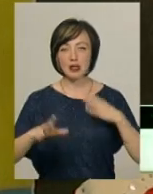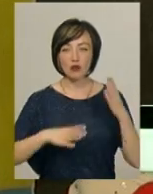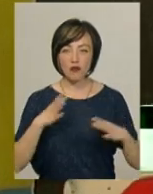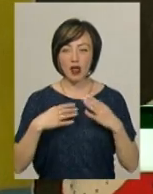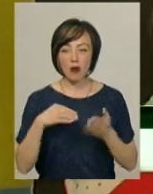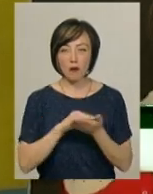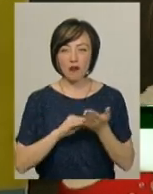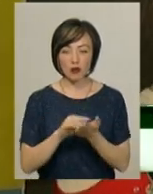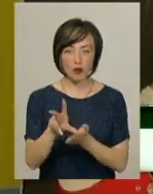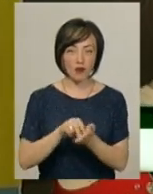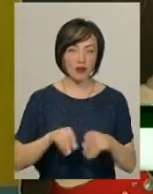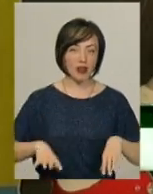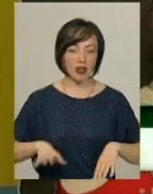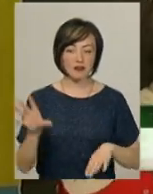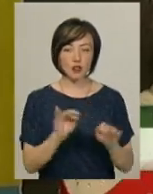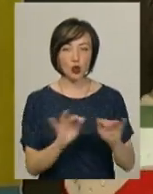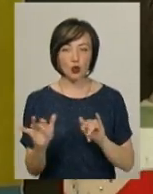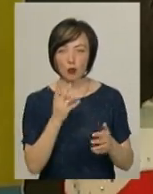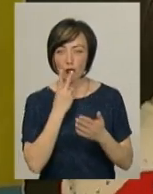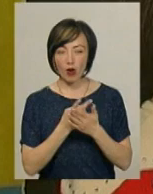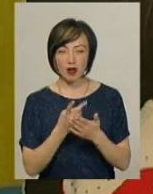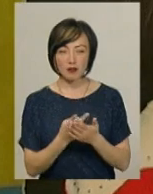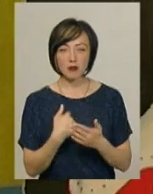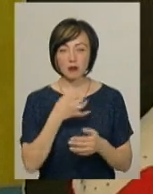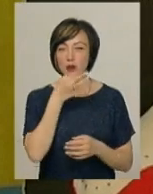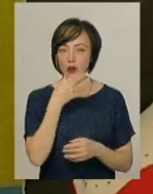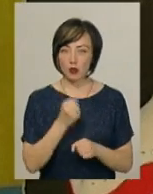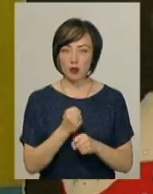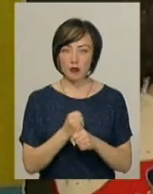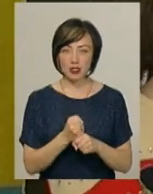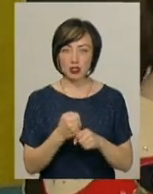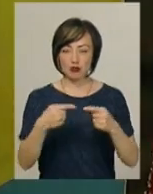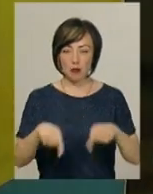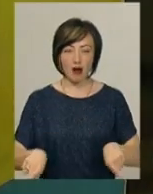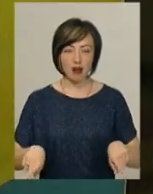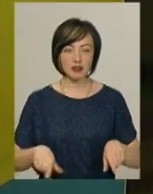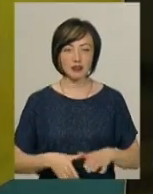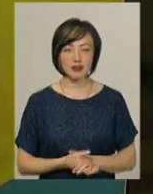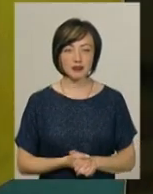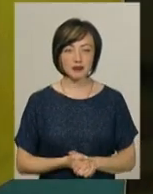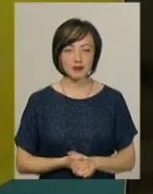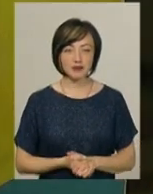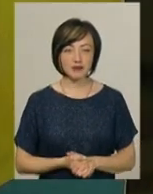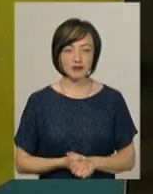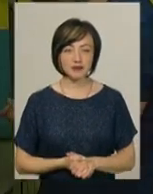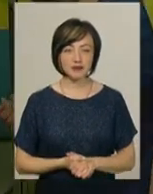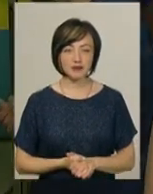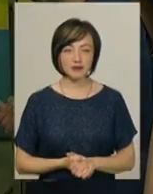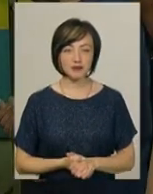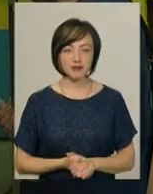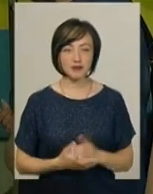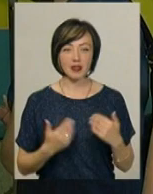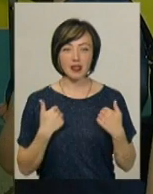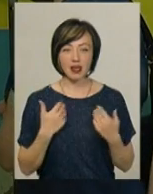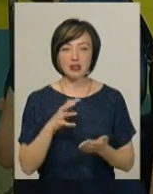Я повторювала за тренером усі рухи, що він їх показував. Мені подобається робити шпагати. Я люблю робити шпагати. Я